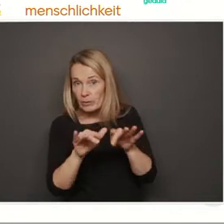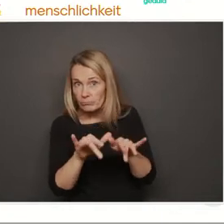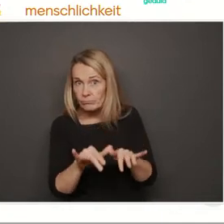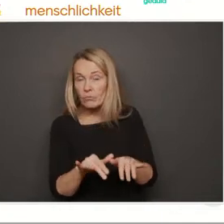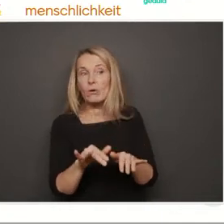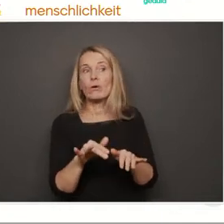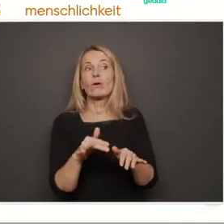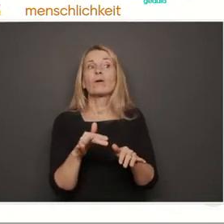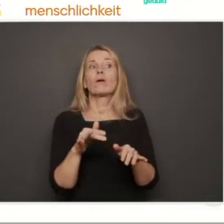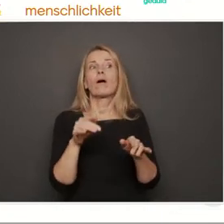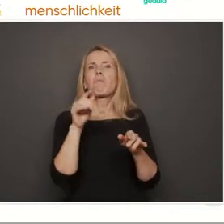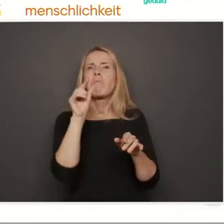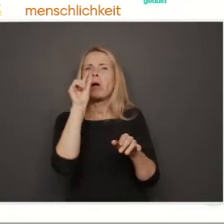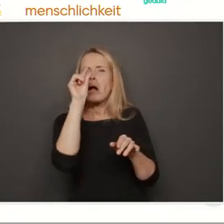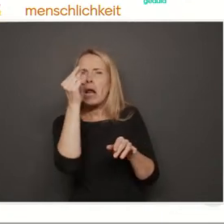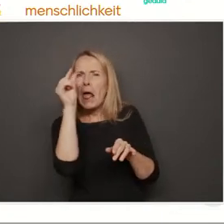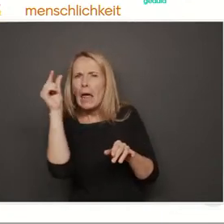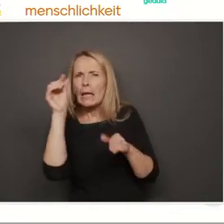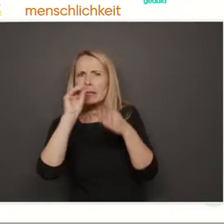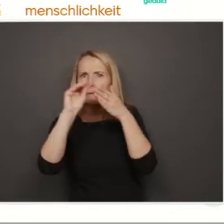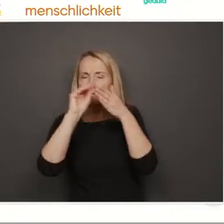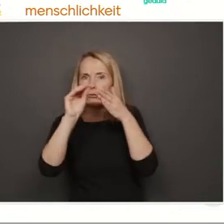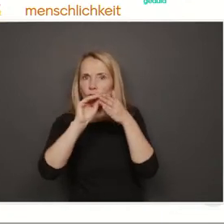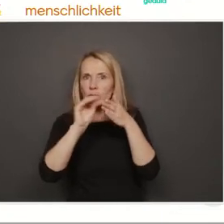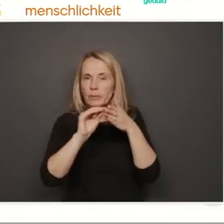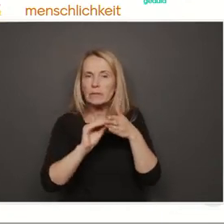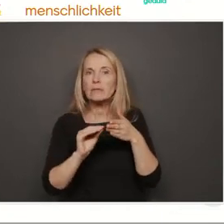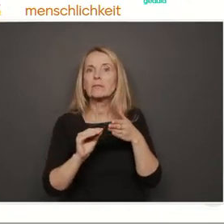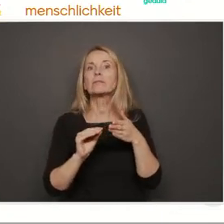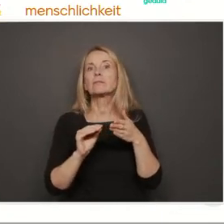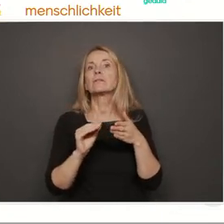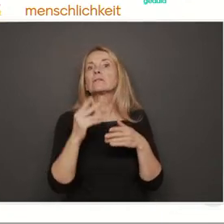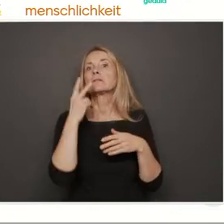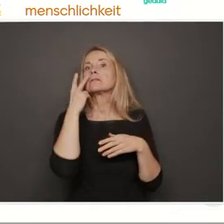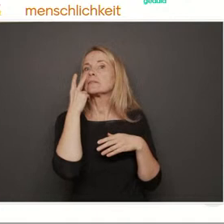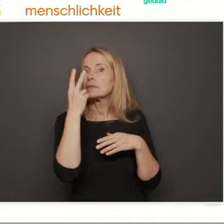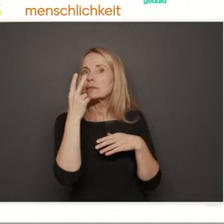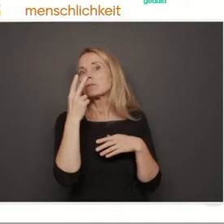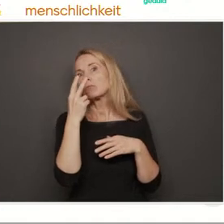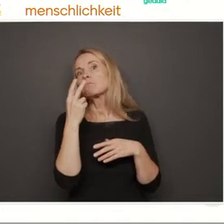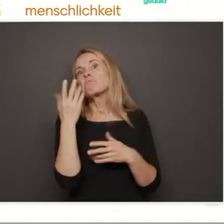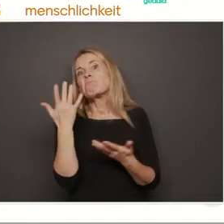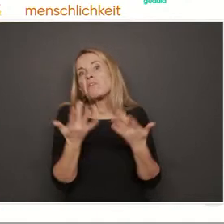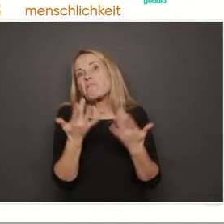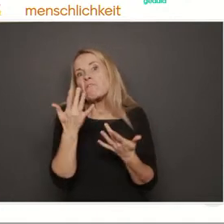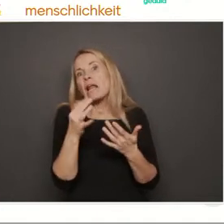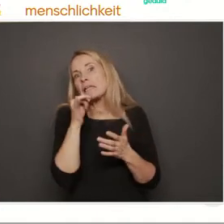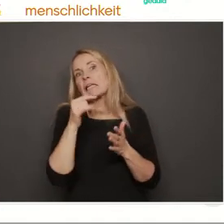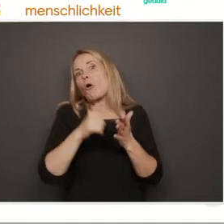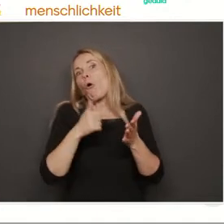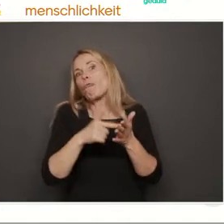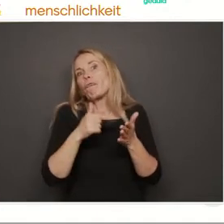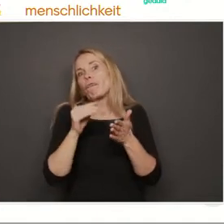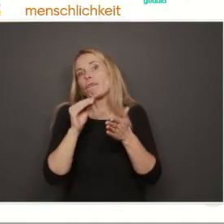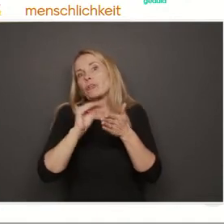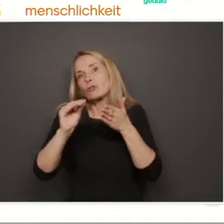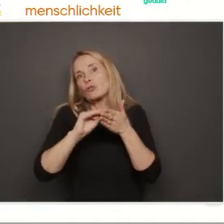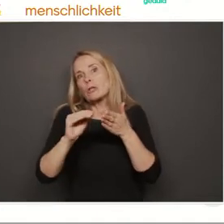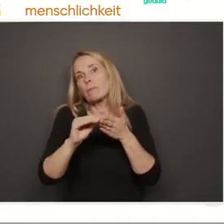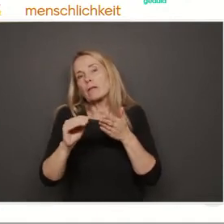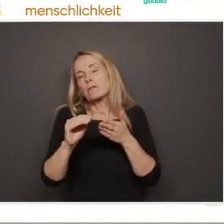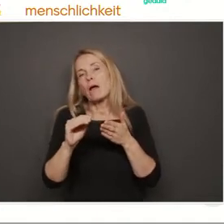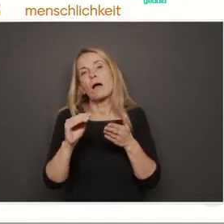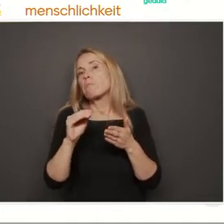den etwas kleineren Schriftgrößen sehen Sie, dass sie vielleicht nicht so oft genannt wurden.